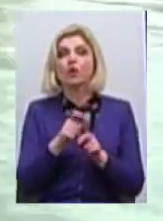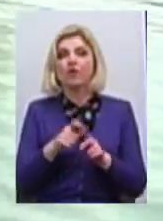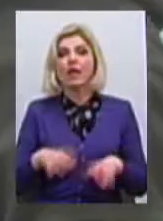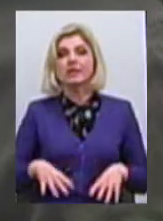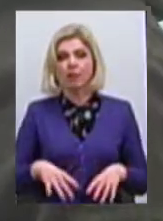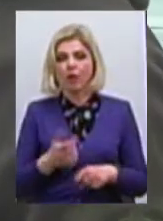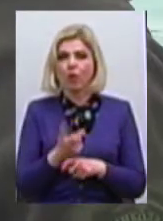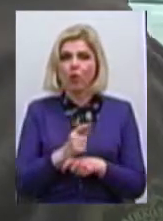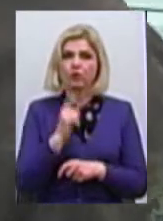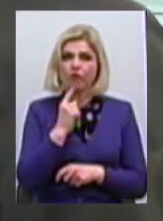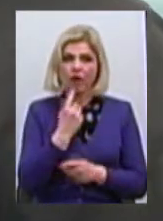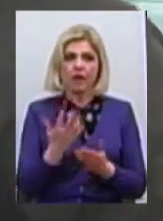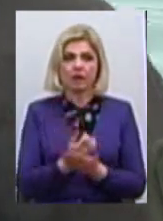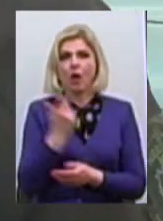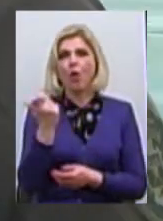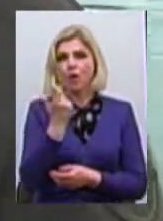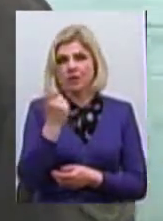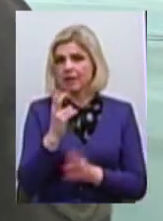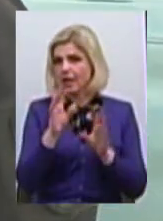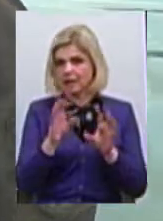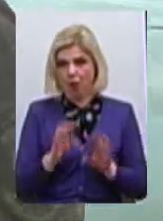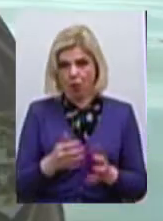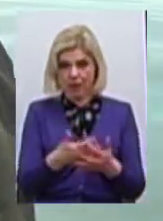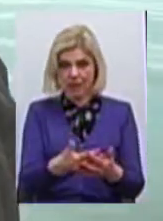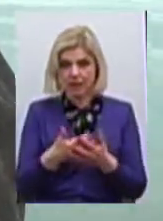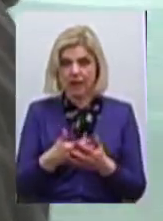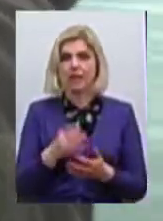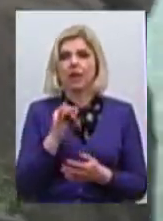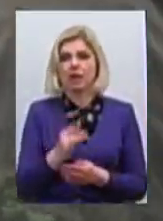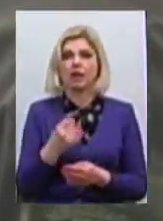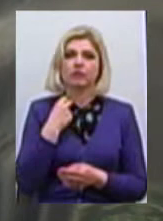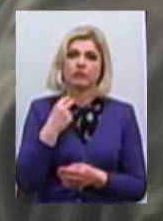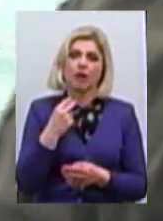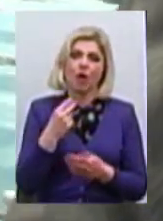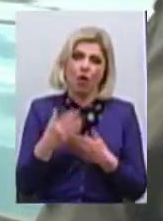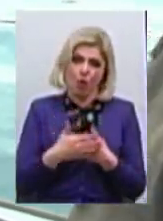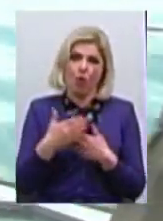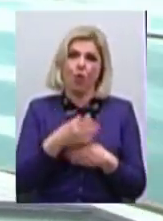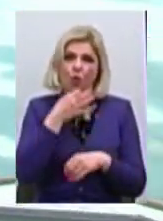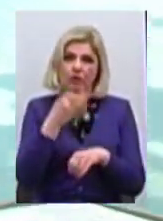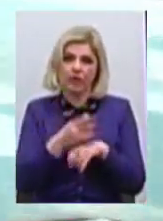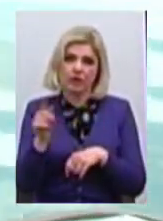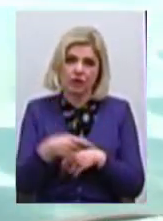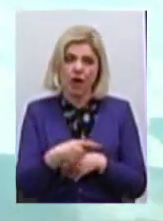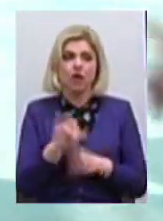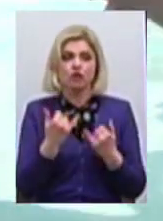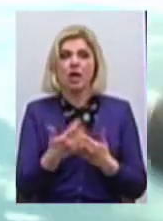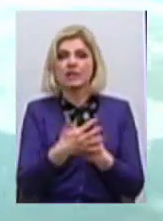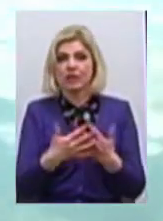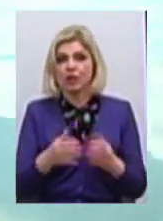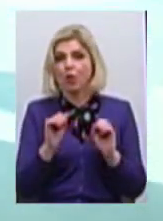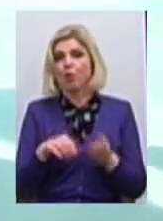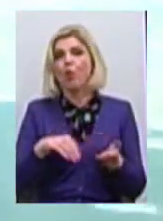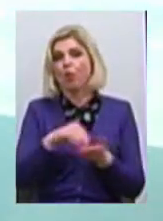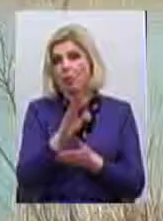значно важче знайти власників незаконних знарядь лову та притягнути їх до відповідальності. Зараз сітку можна вільно придбати в